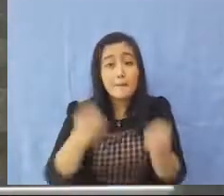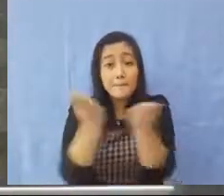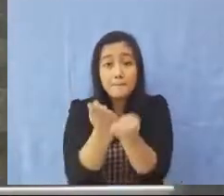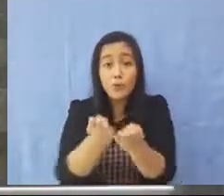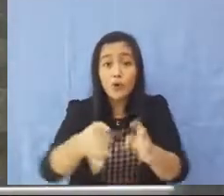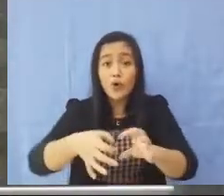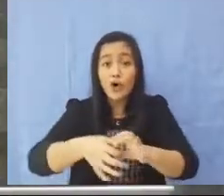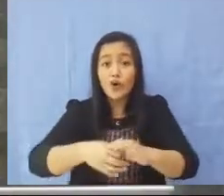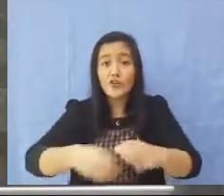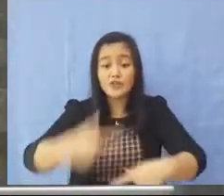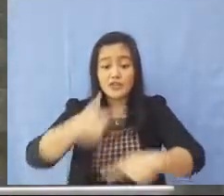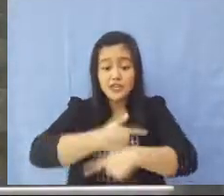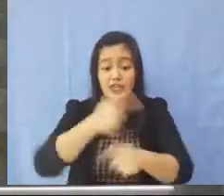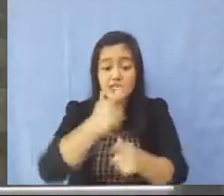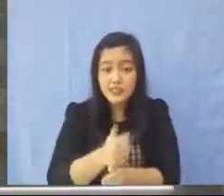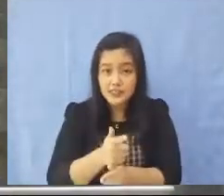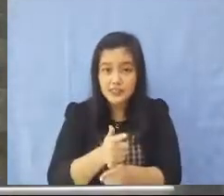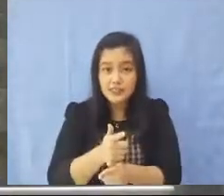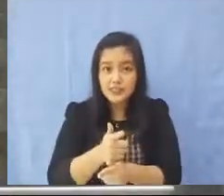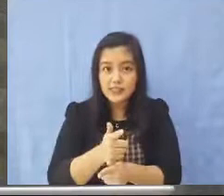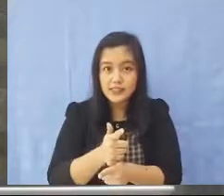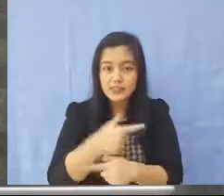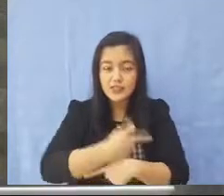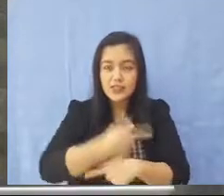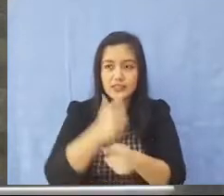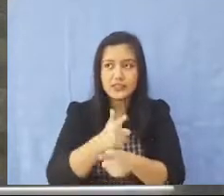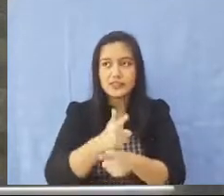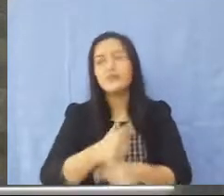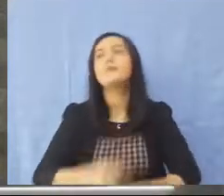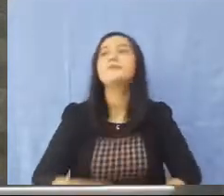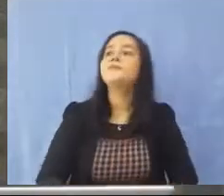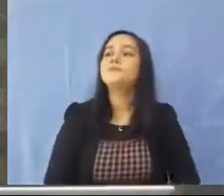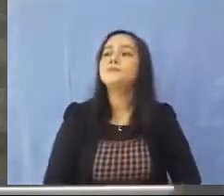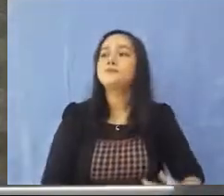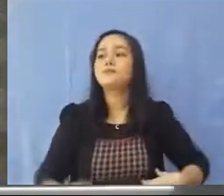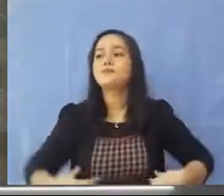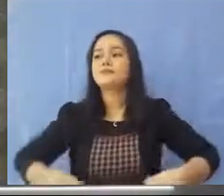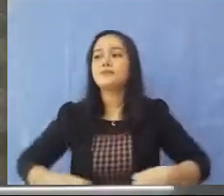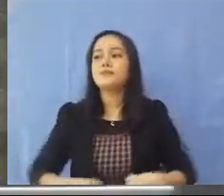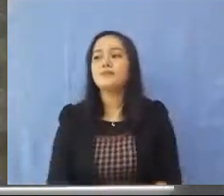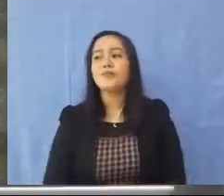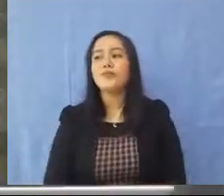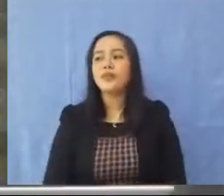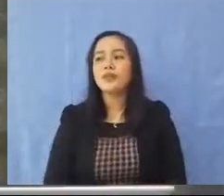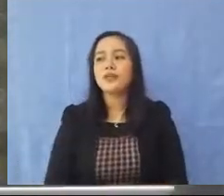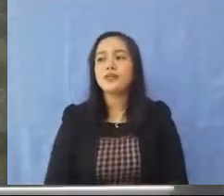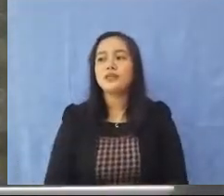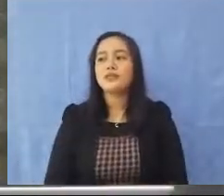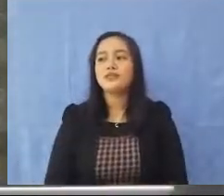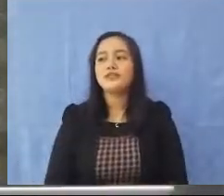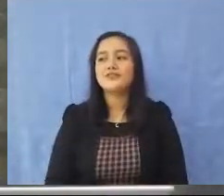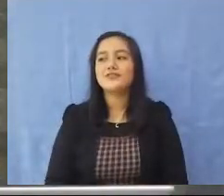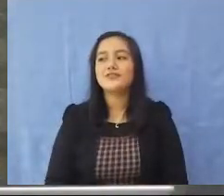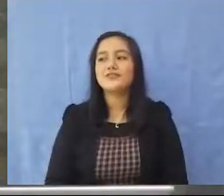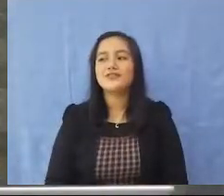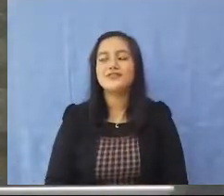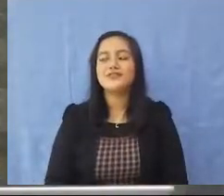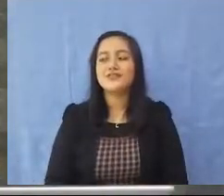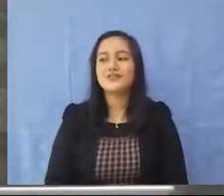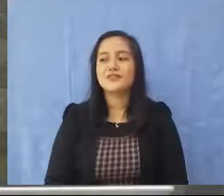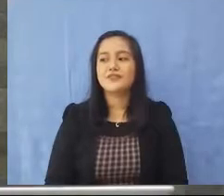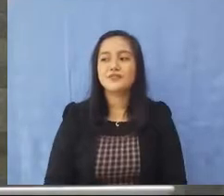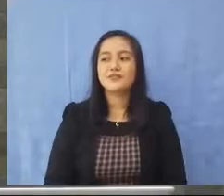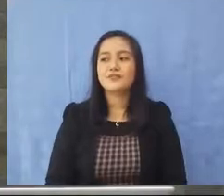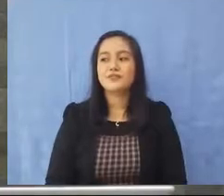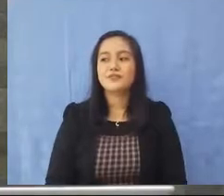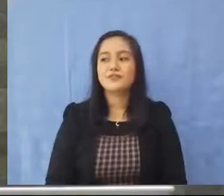na kahit sa isang book ay isang buwan. Sabi niya, masyado na mahaba yun because baka hindi na kayo mag-enroll. Kaya ang gagawin po